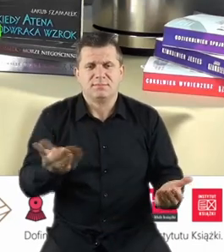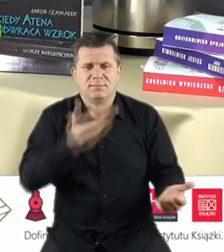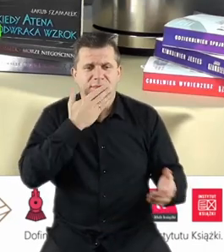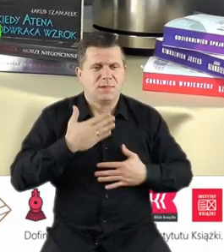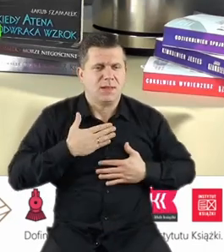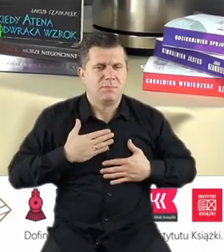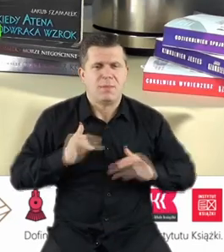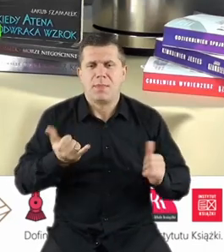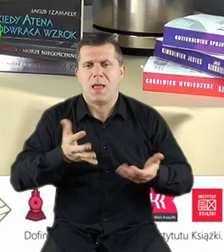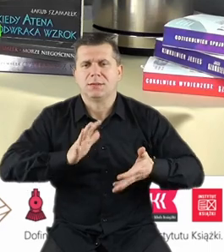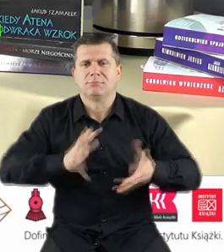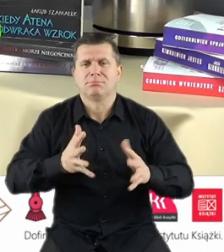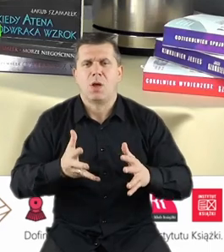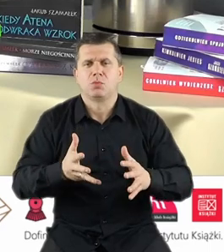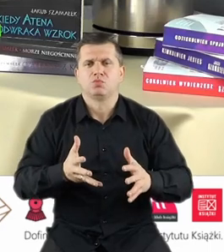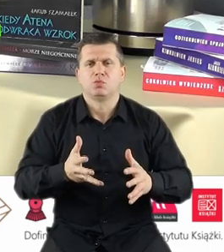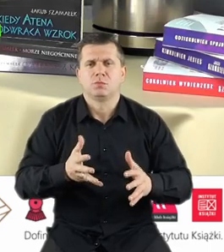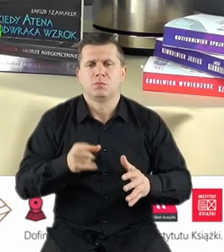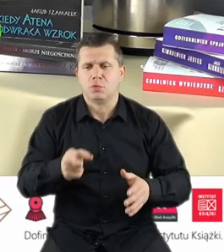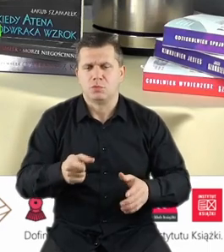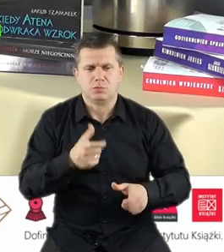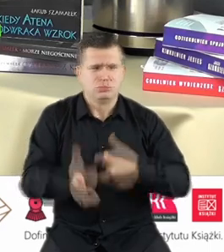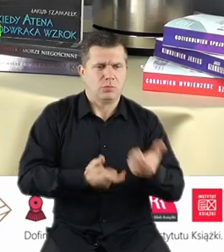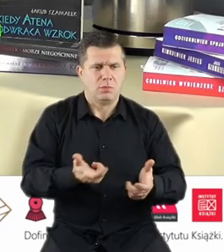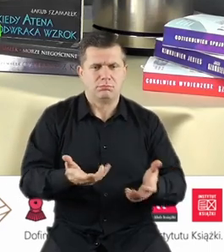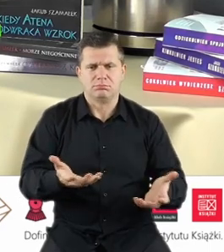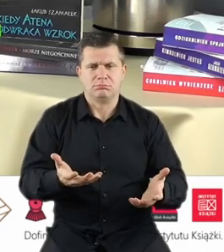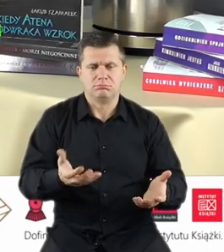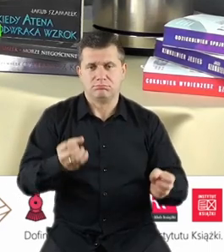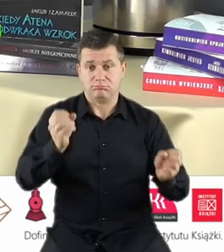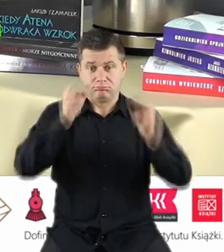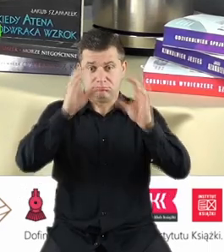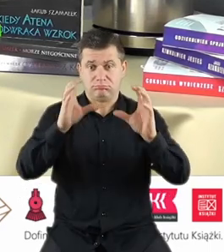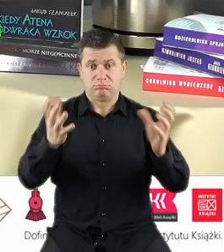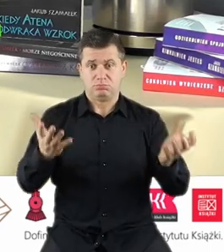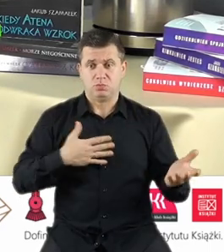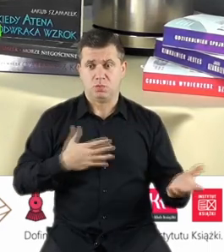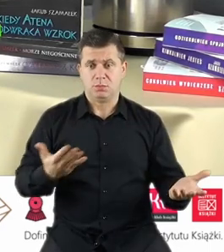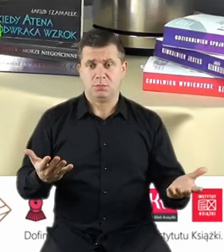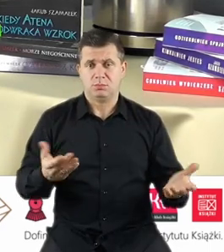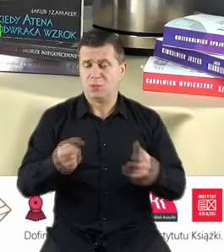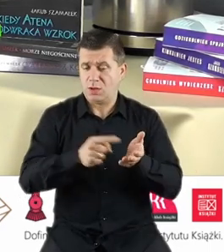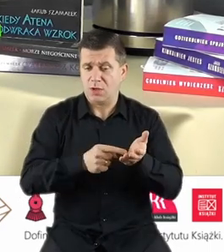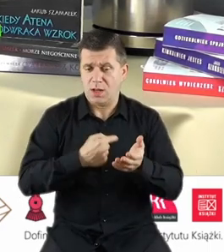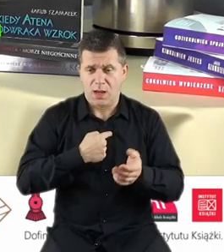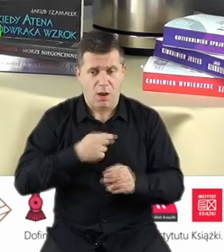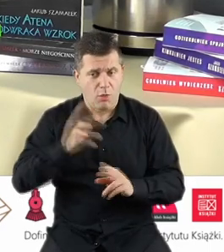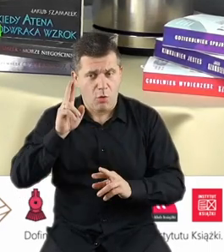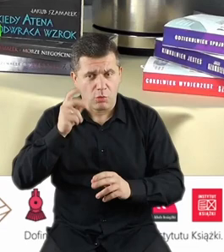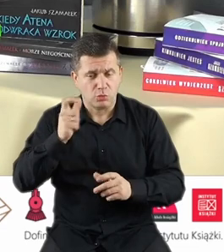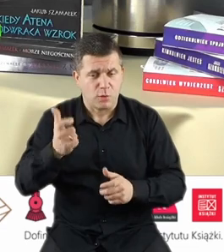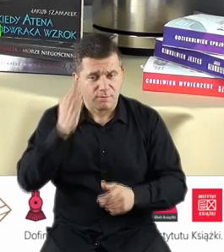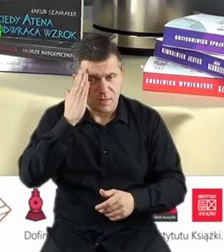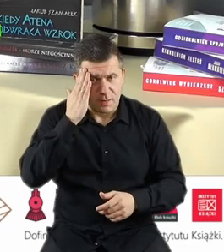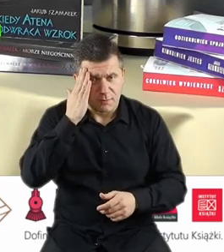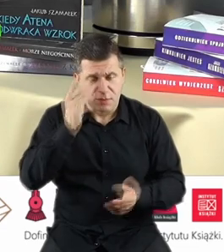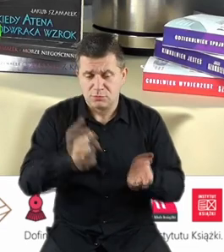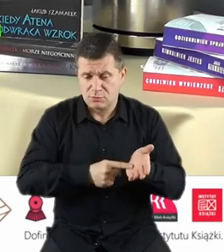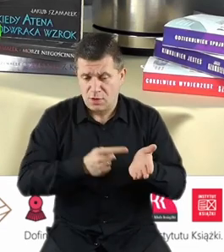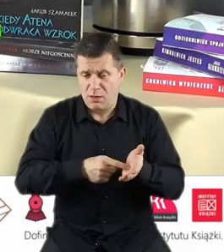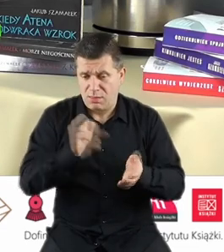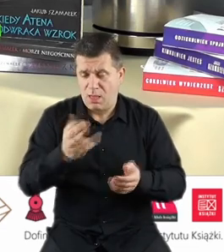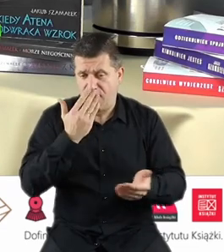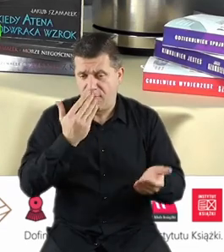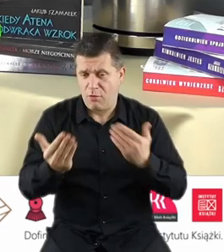sposobu na to, żeby tutaj zareagować. Często jakby takie, z tego co ja się orientuję, z tego co wiem, to często to tak się kończy. To jest